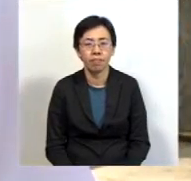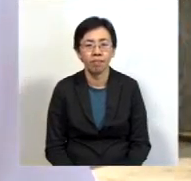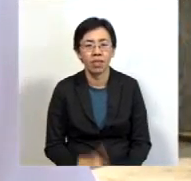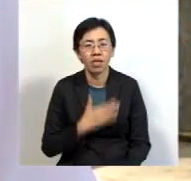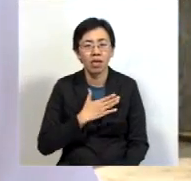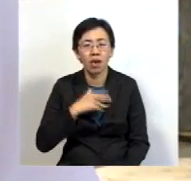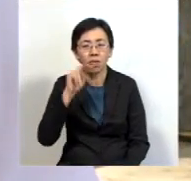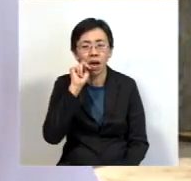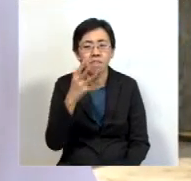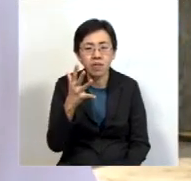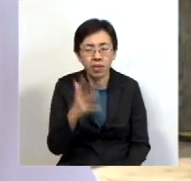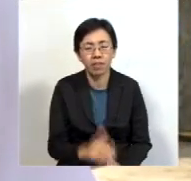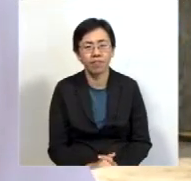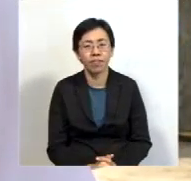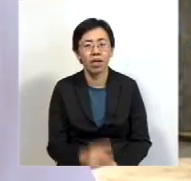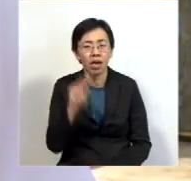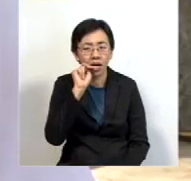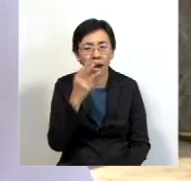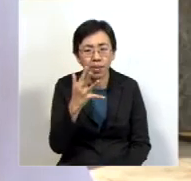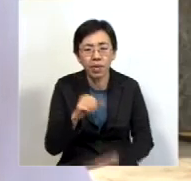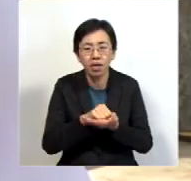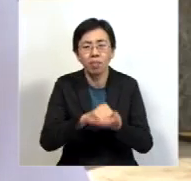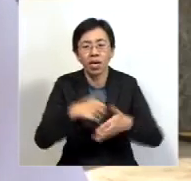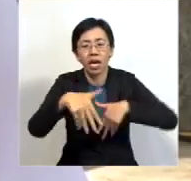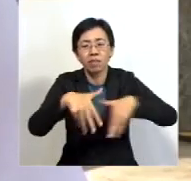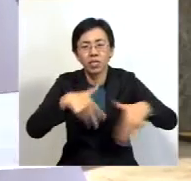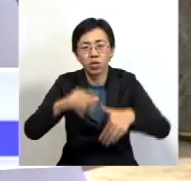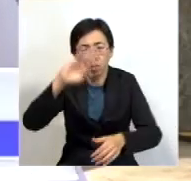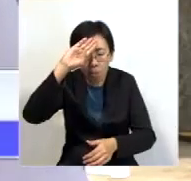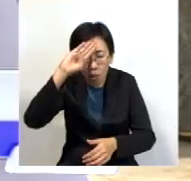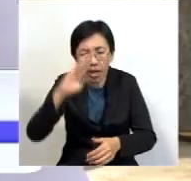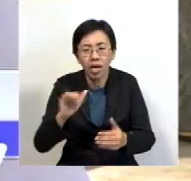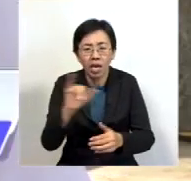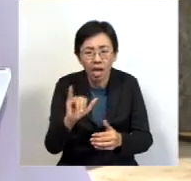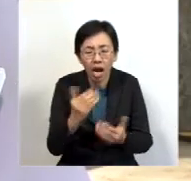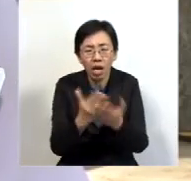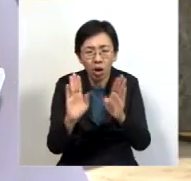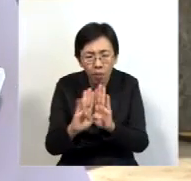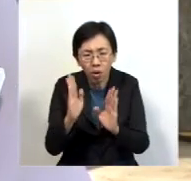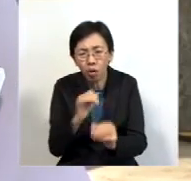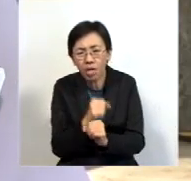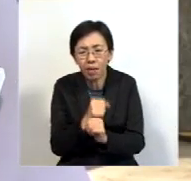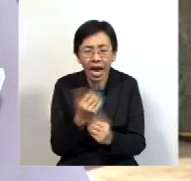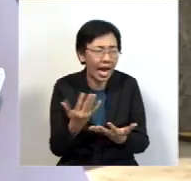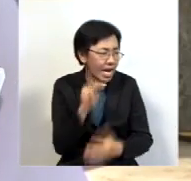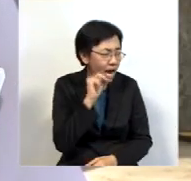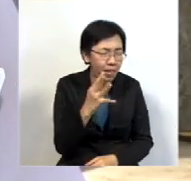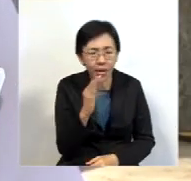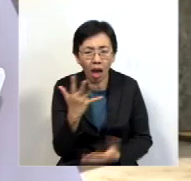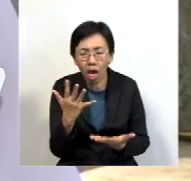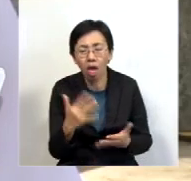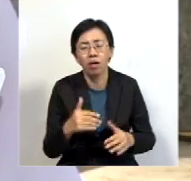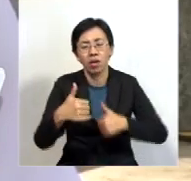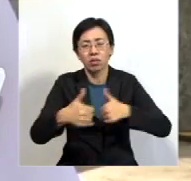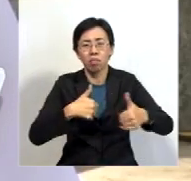ม่มีน้ำเราก็ไม่สามารถให้บริการผู้ป่วยและญาติรวมทั้งเจ้าหน้าที่ได้ซึ่งแต่ละวันจะมีผู้รับบริ